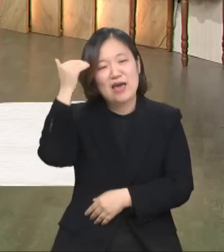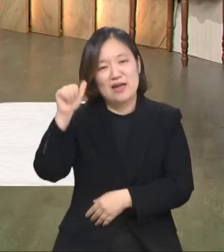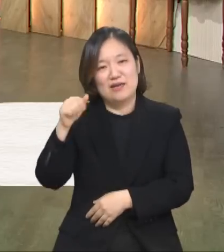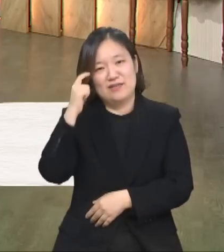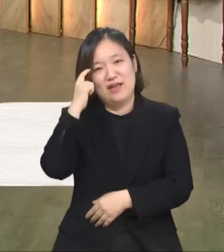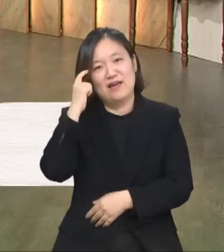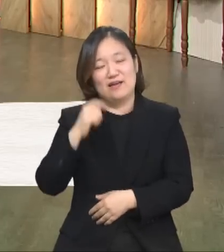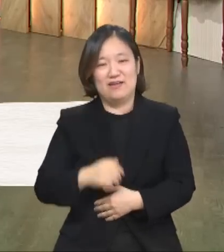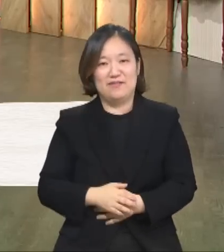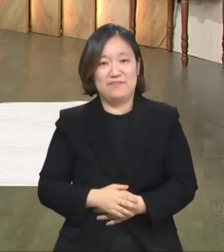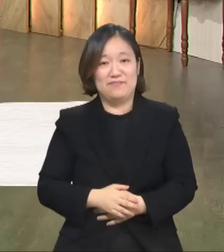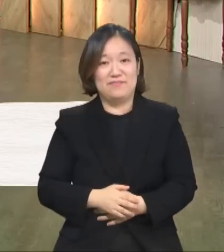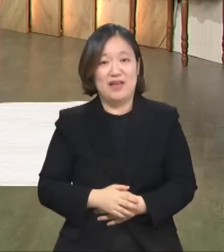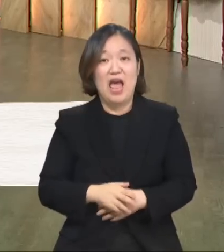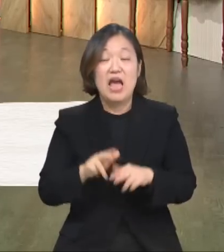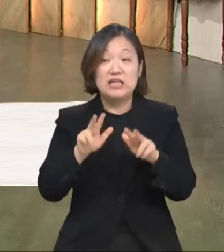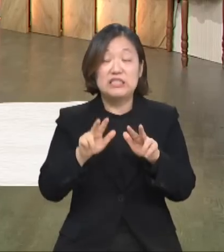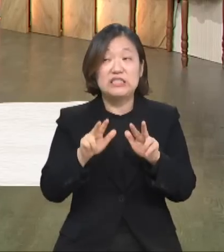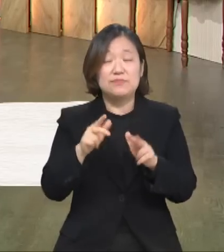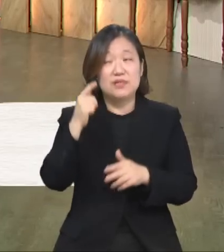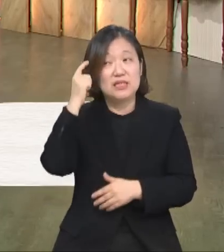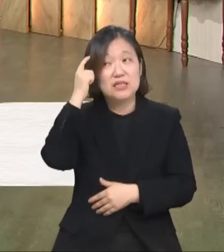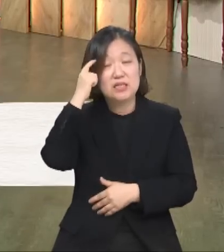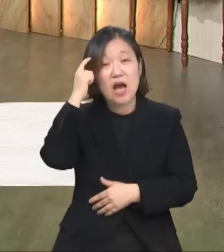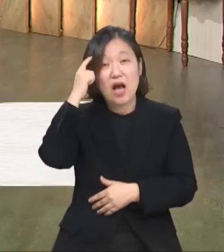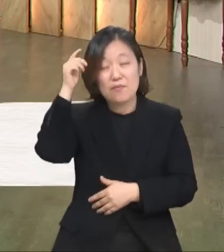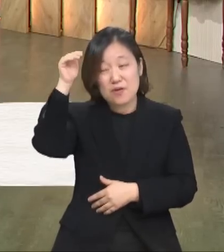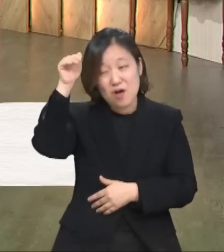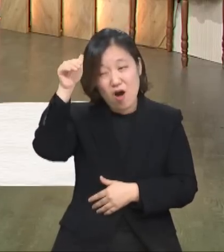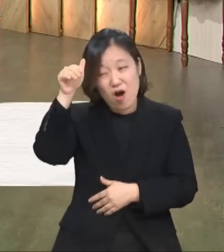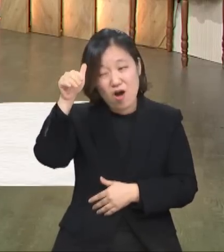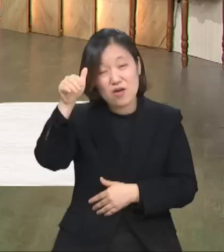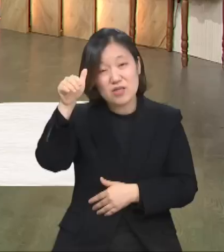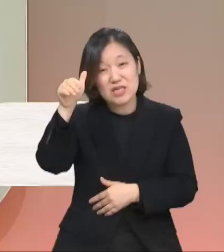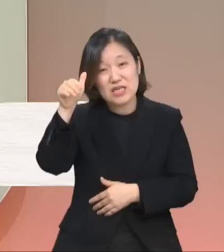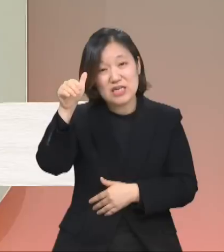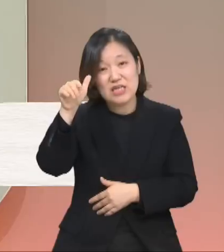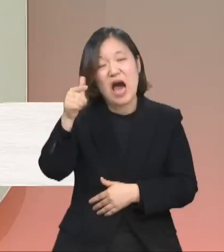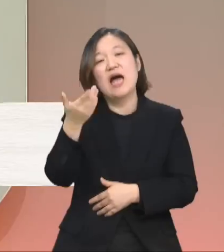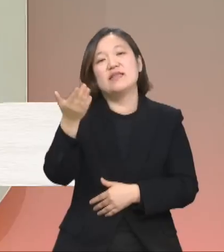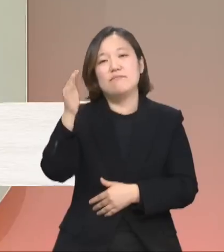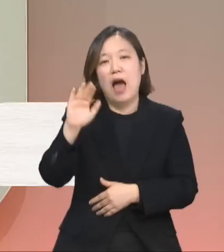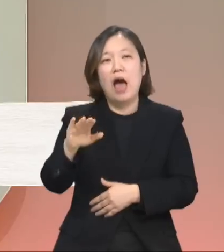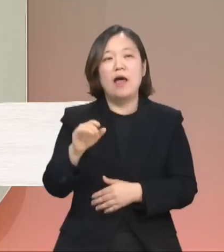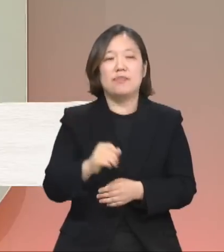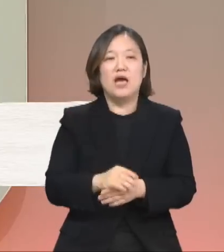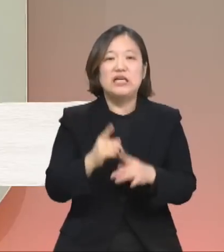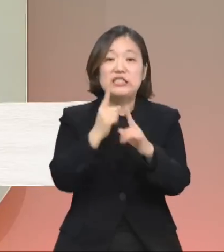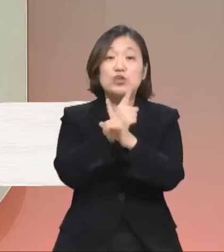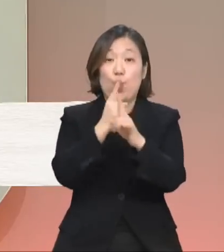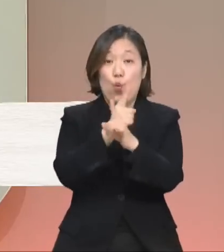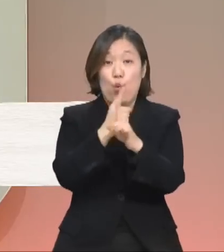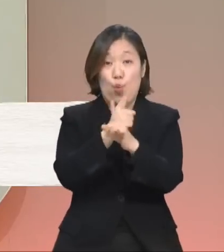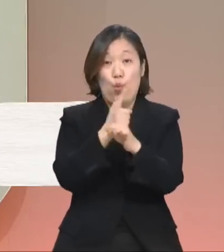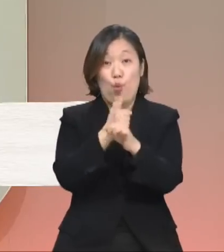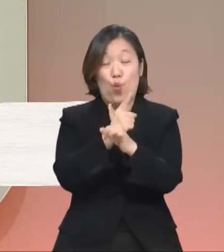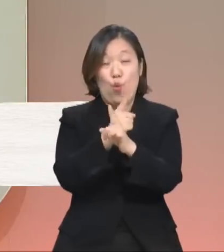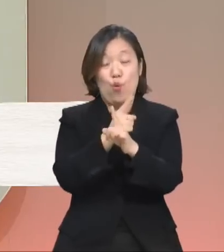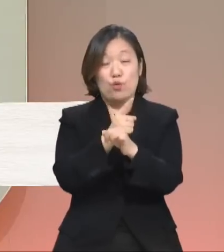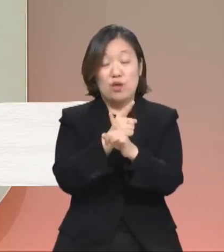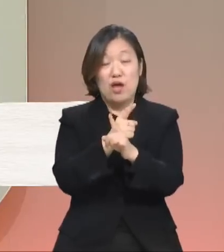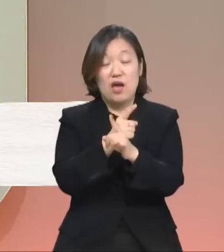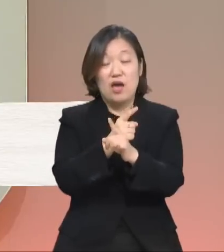지금은 인지력이 많이 떨어진 상태지만 재활치료를 통해서 점점